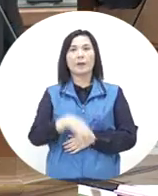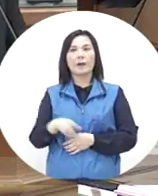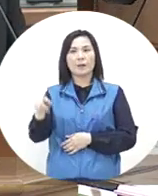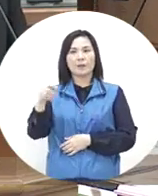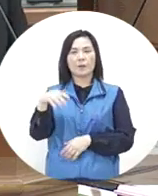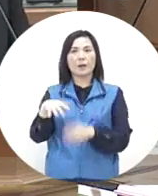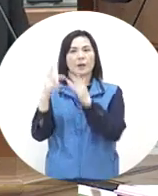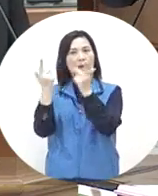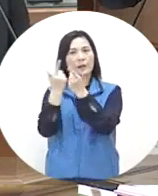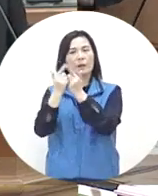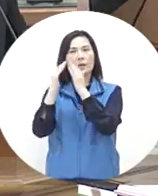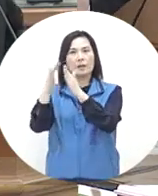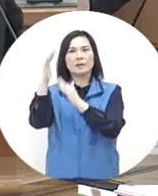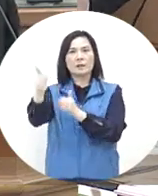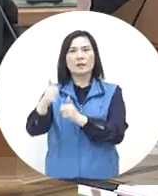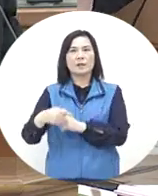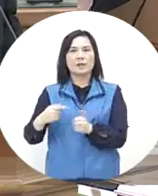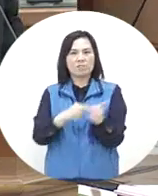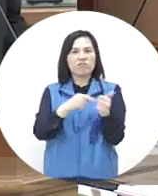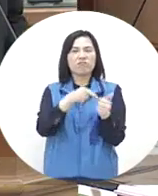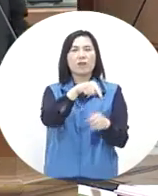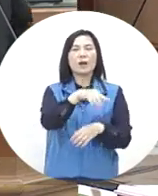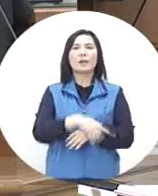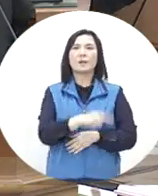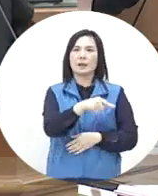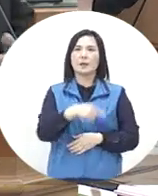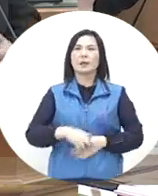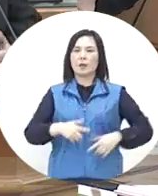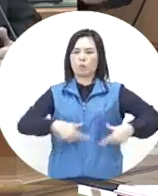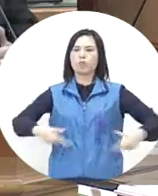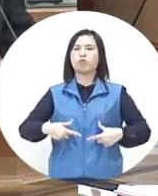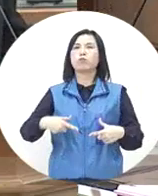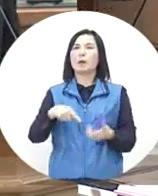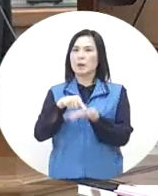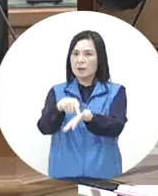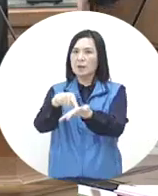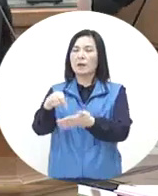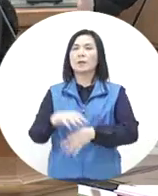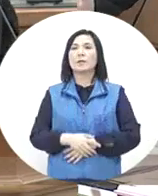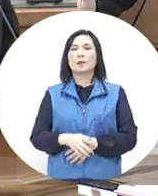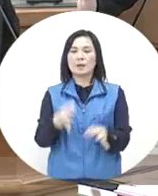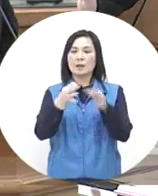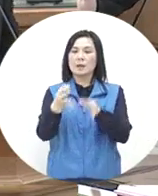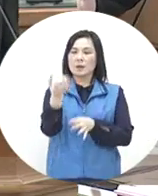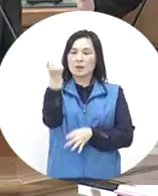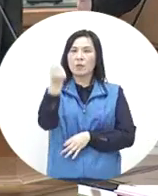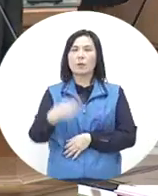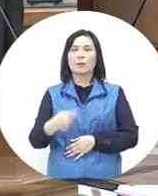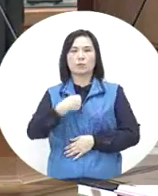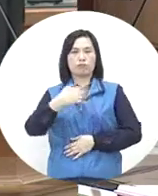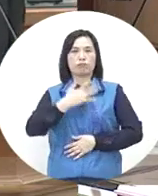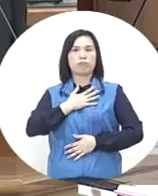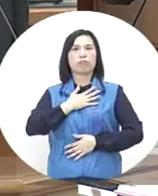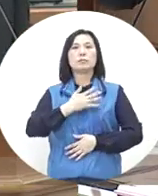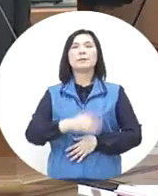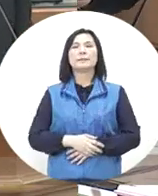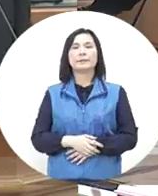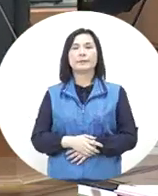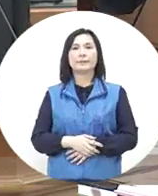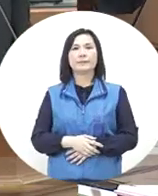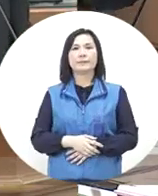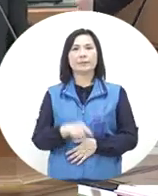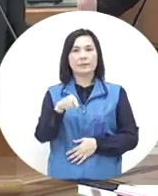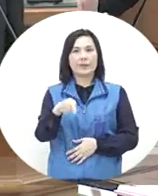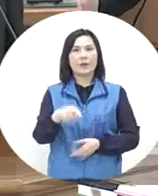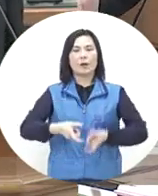该。这个据理力争的就是经营权的问题哦，这是属于我们的新北市的，那经营权该